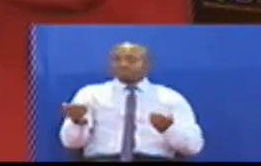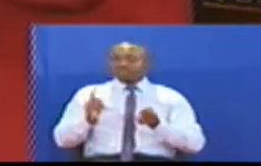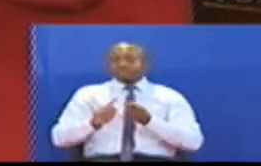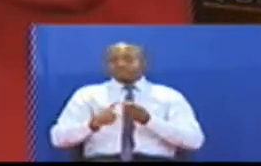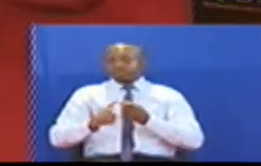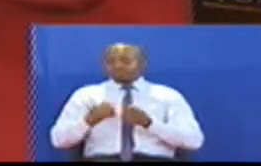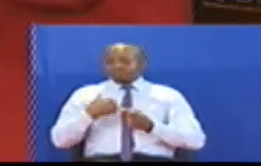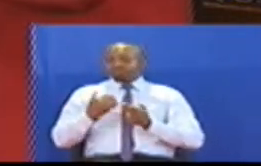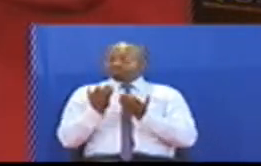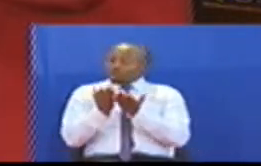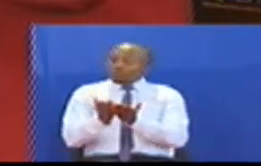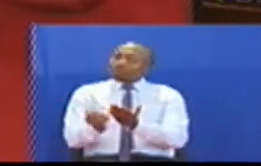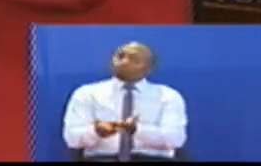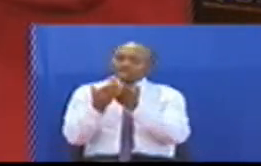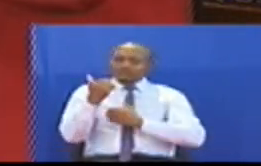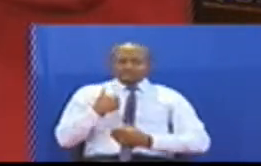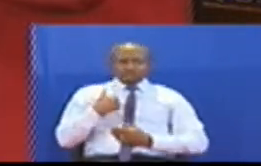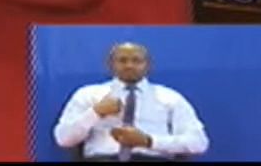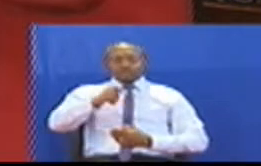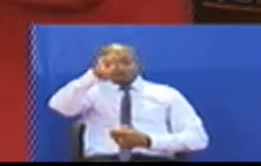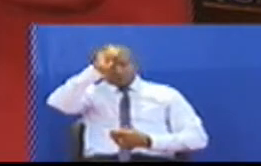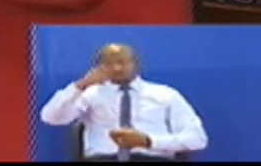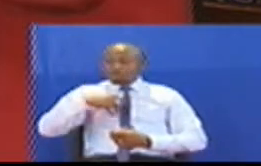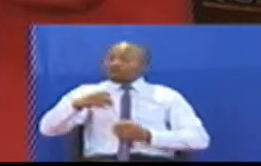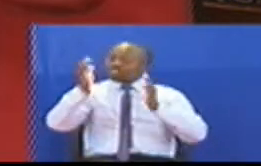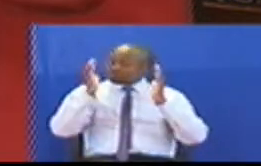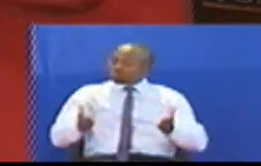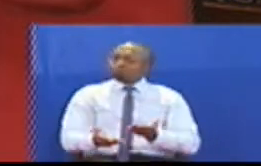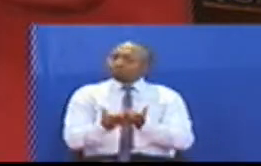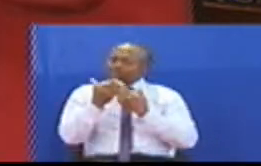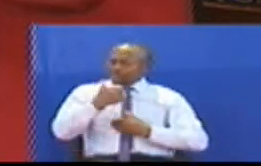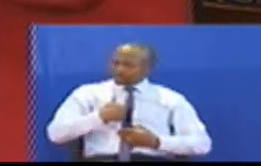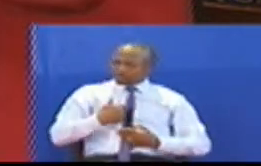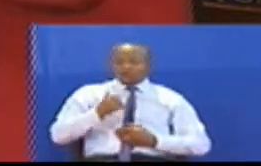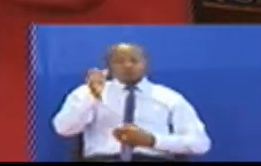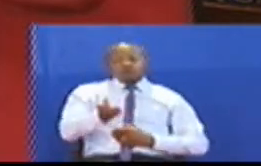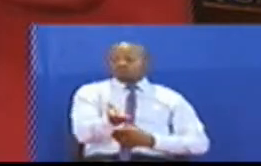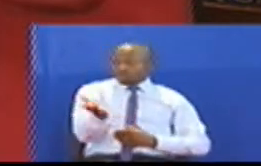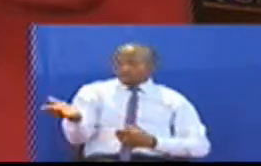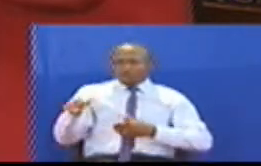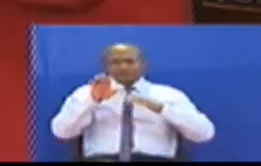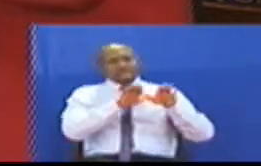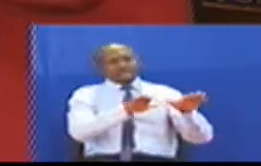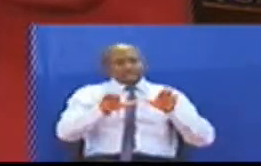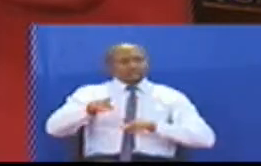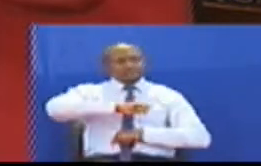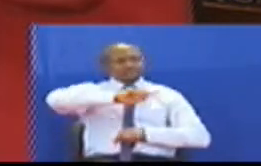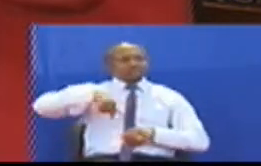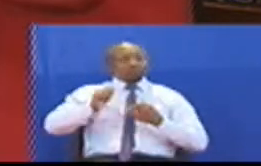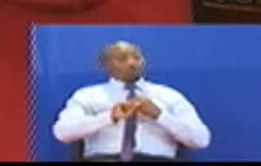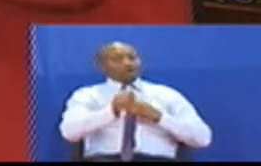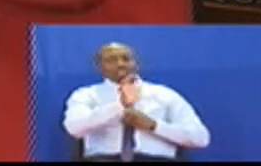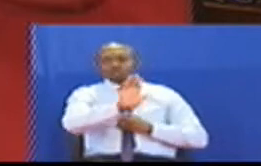nikuombe utusaidie. Mheshimiwa Waziri Mkuu, utusaidie. Wavuvi hawa wanahangaika sana. Na sisi ni wakilishi wao, tuna